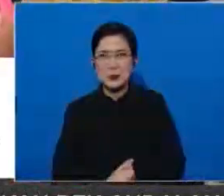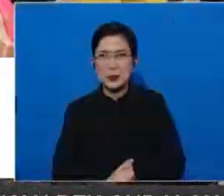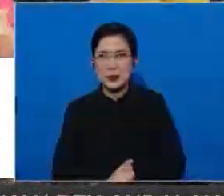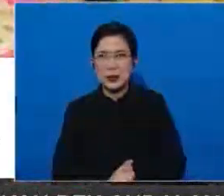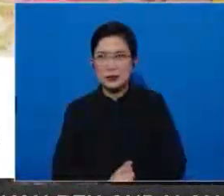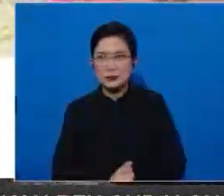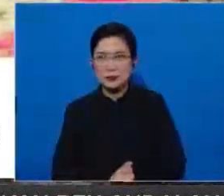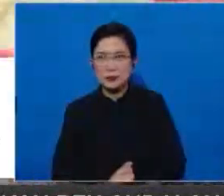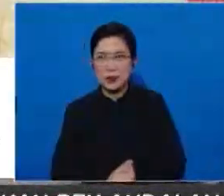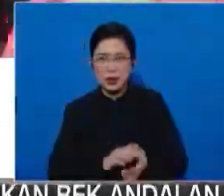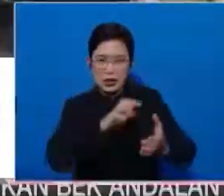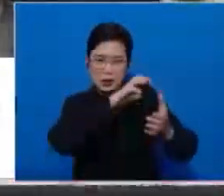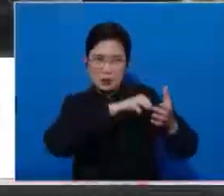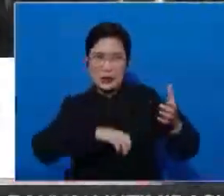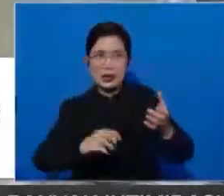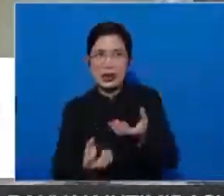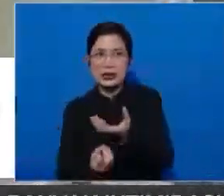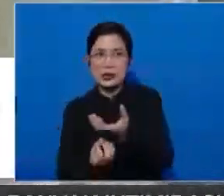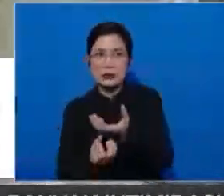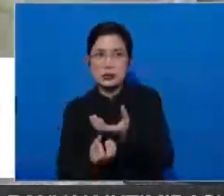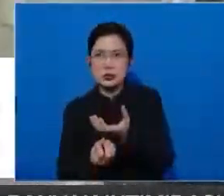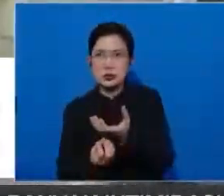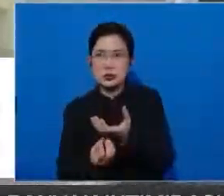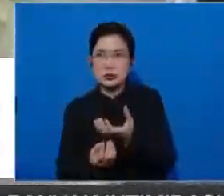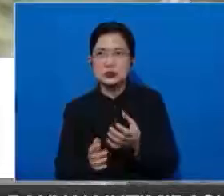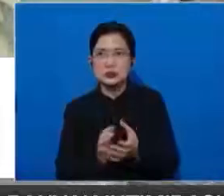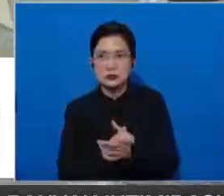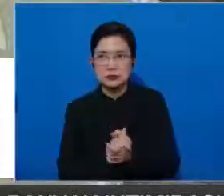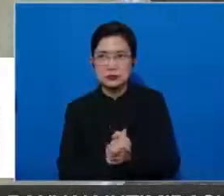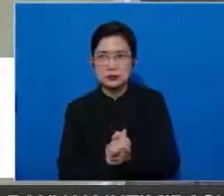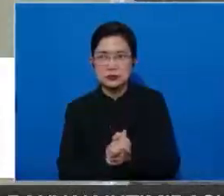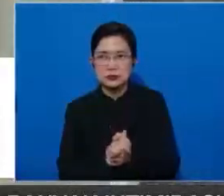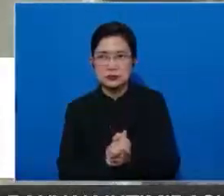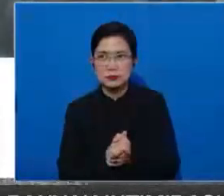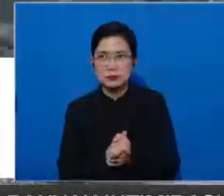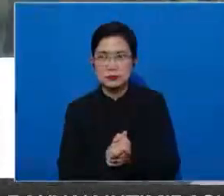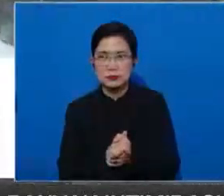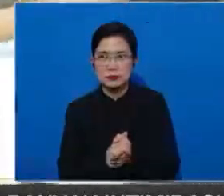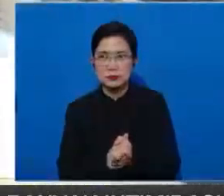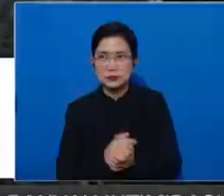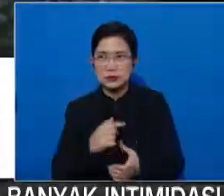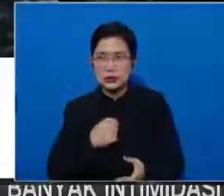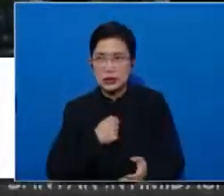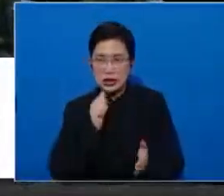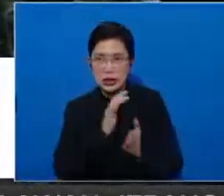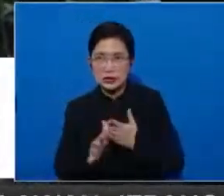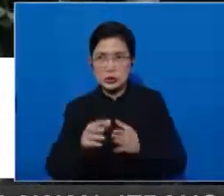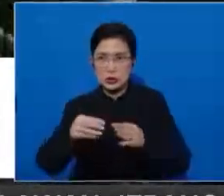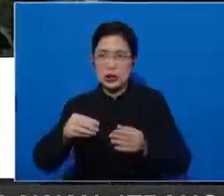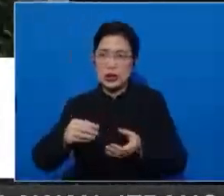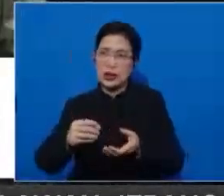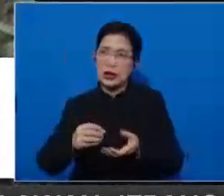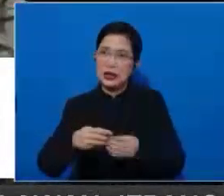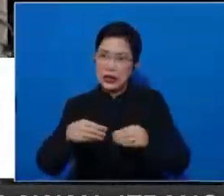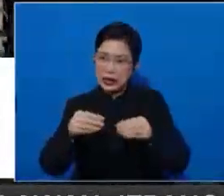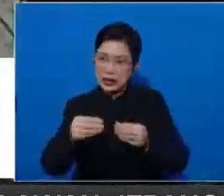Selanjutnya, pepaya direbus untuk menghilangkan getah dan melunakkan daging pepaya. Kalau misalkan kita langsung keringkan dan kita olah jadi usus pepaya,